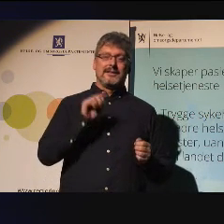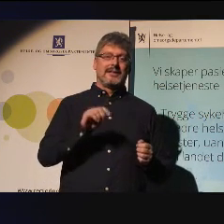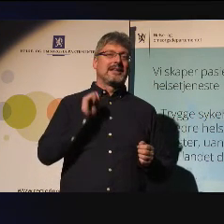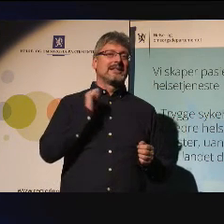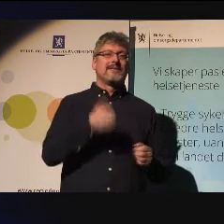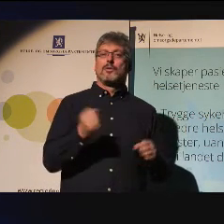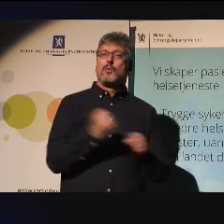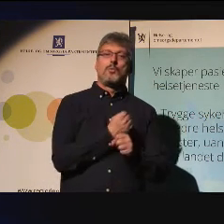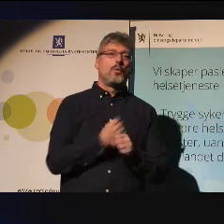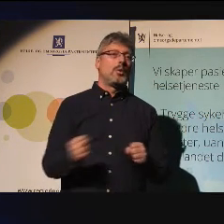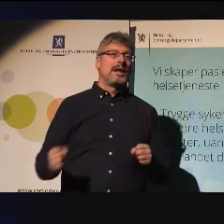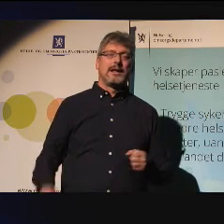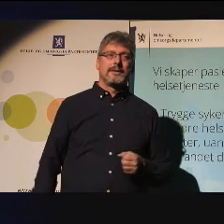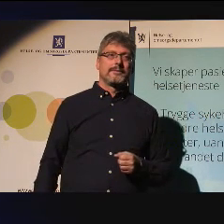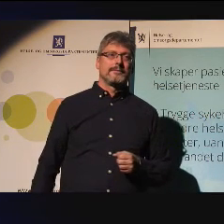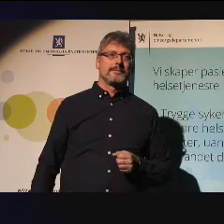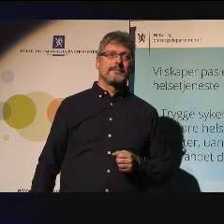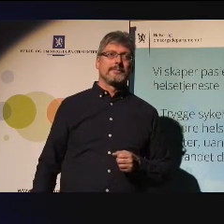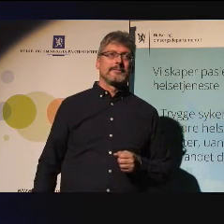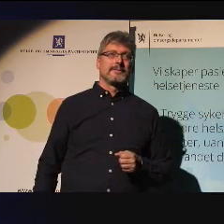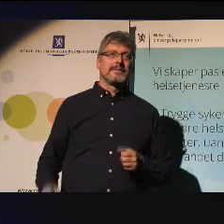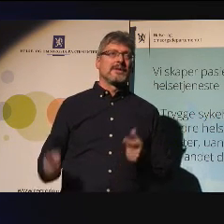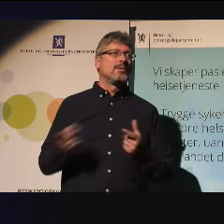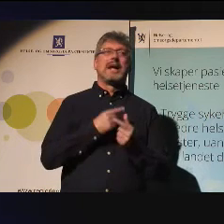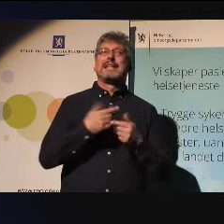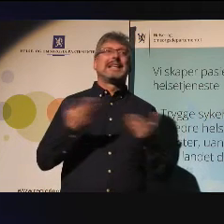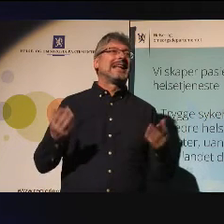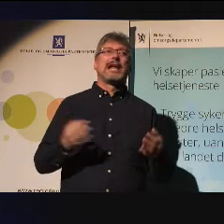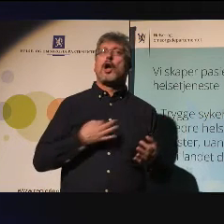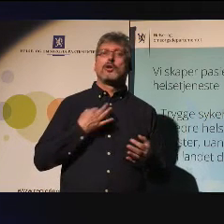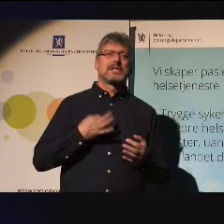mulig. Og det er heller ikke ønskelig.